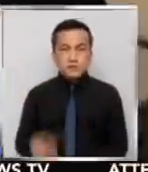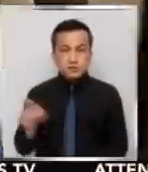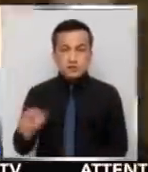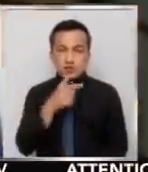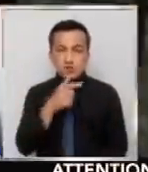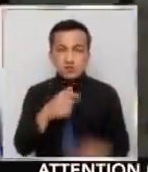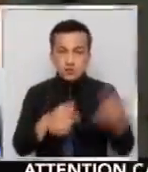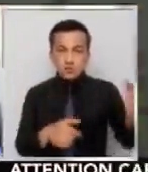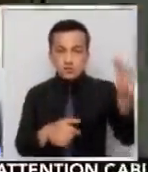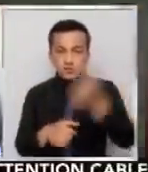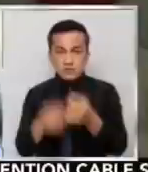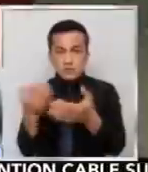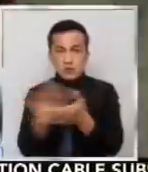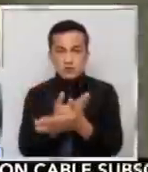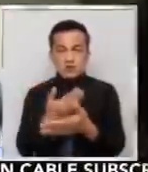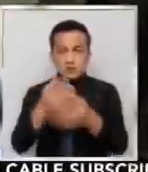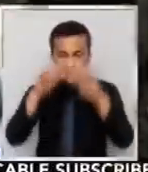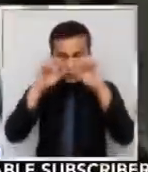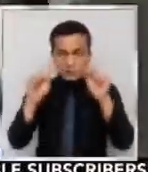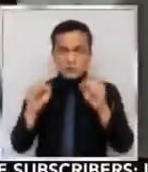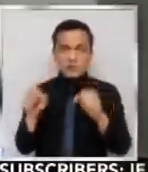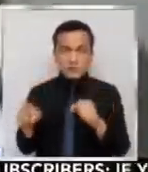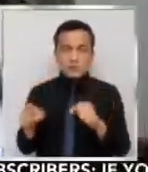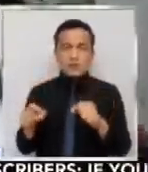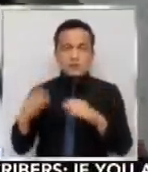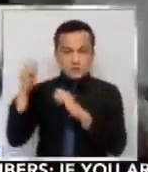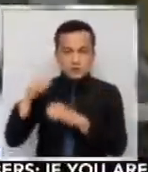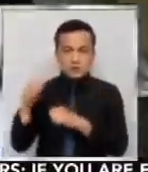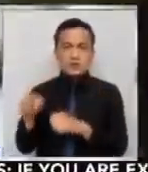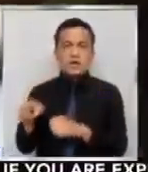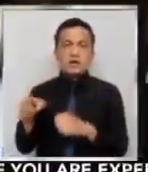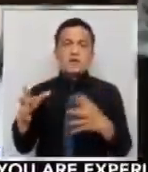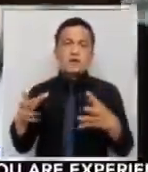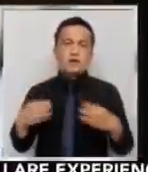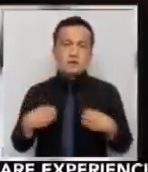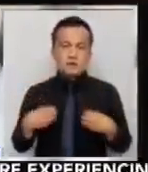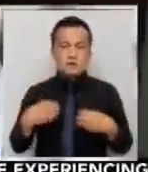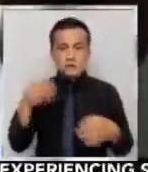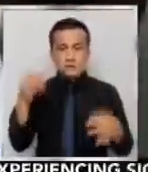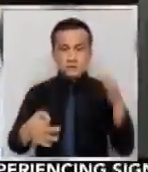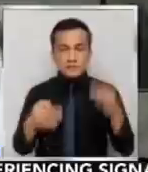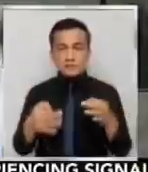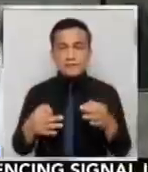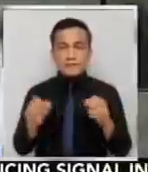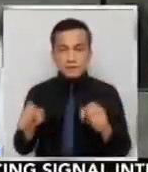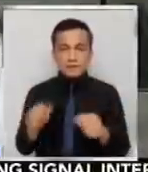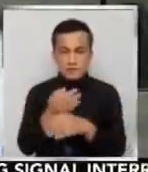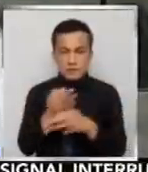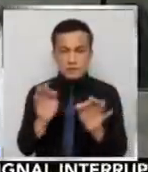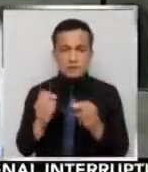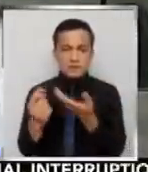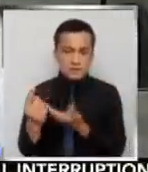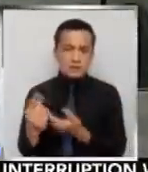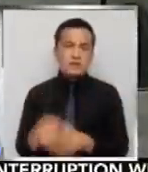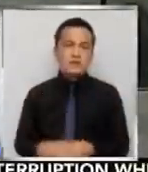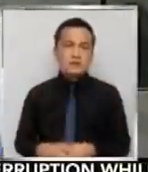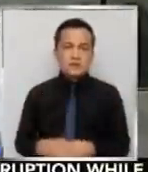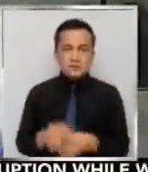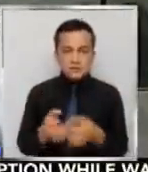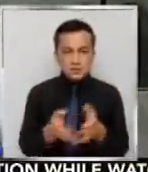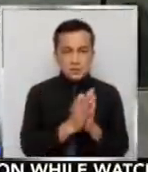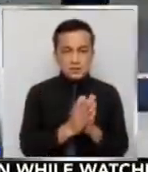Pangulo, umaasa siyang matatamasa na niya ang inaasam niyang hustisya at makalaya na siya. Hinihingan pa namin ng pahayag